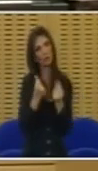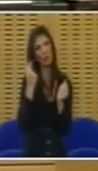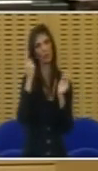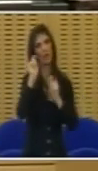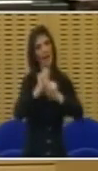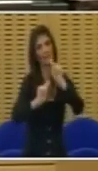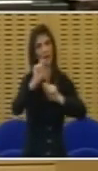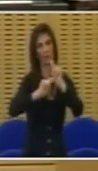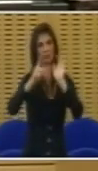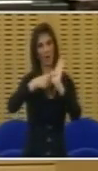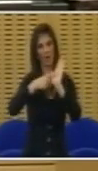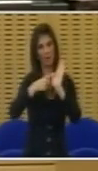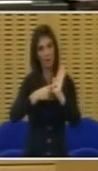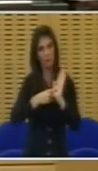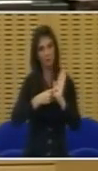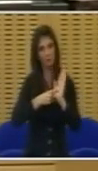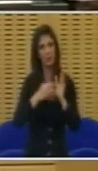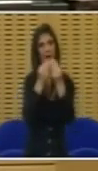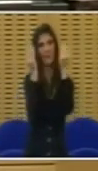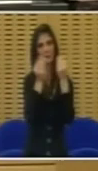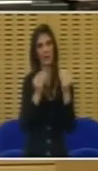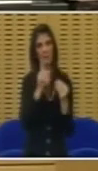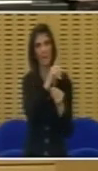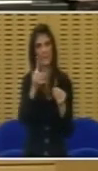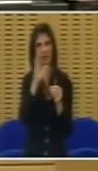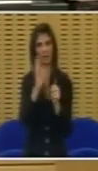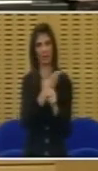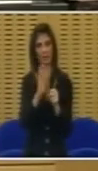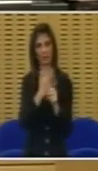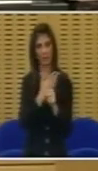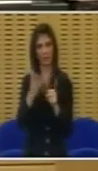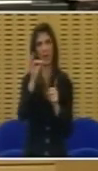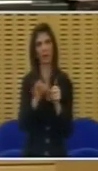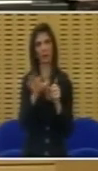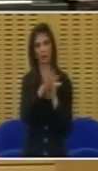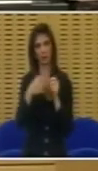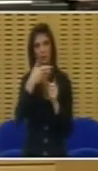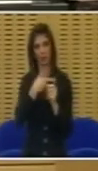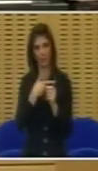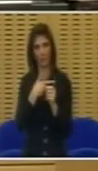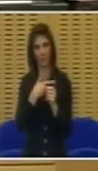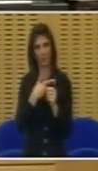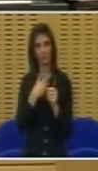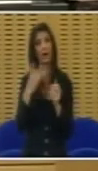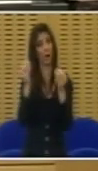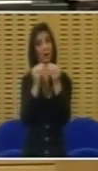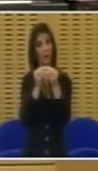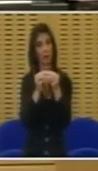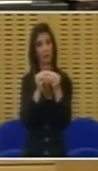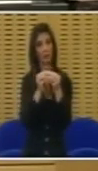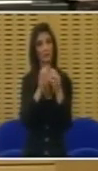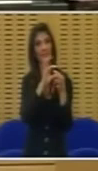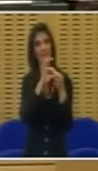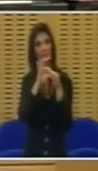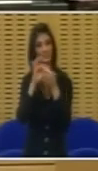τόπο στο χείλος της οικονομικής καταστροφής. Οι συμπολίτες μας είναι αρκετά όρημοι και γνωρίζουν ότι το